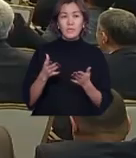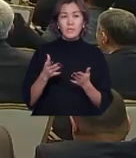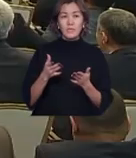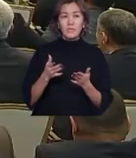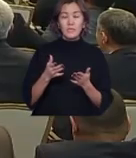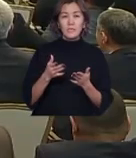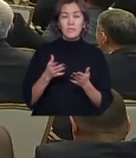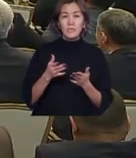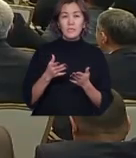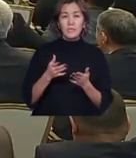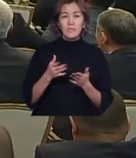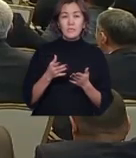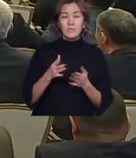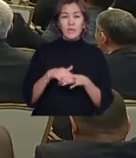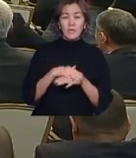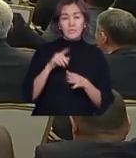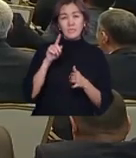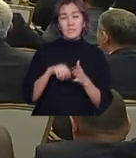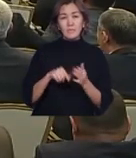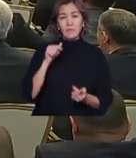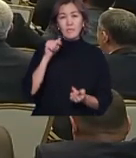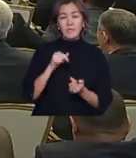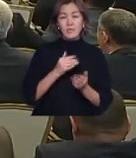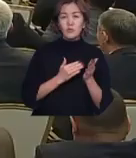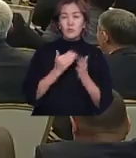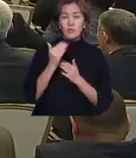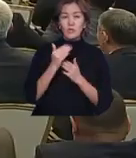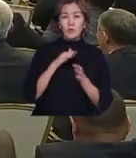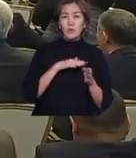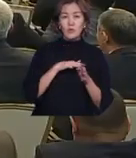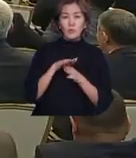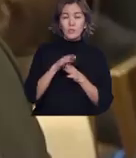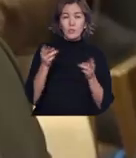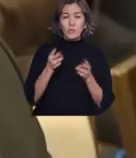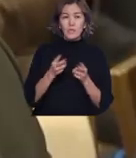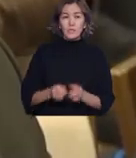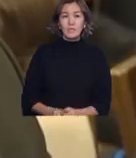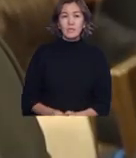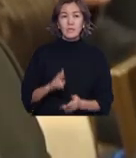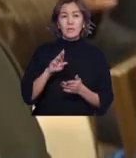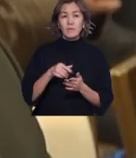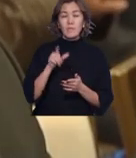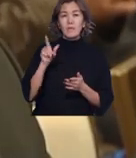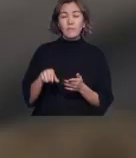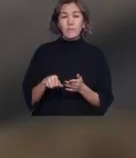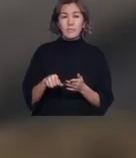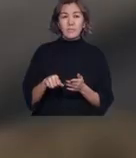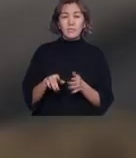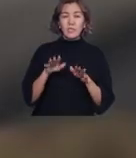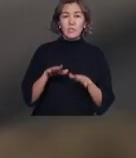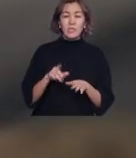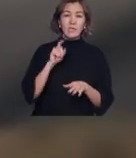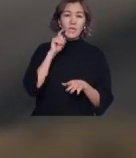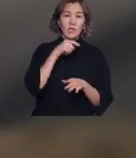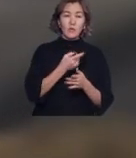билік функциясын халықтың сеніміне сай жоғары деңгейде атқару керек. Мемлекет басшысы мәслихаттардың жергілікті